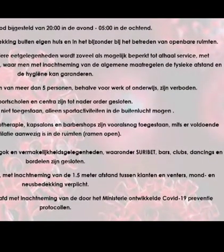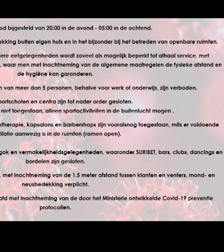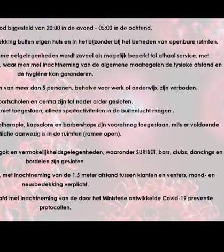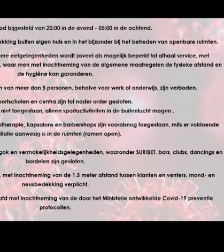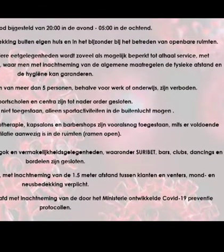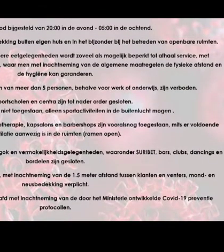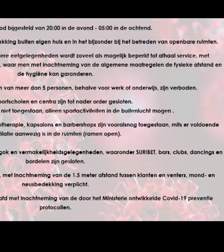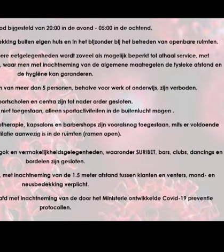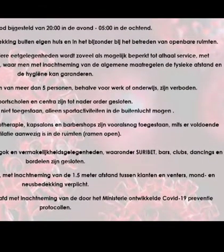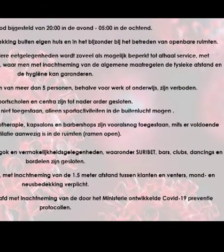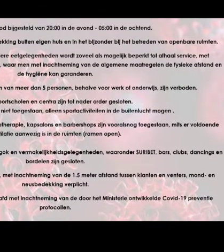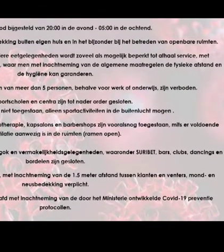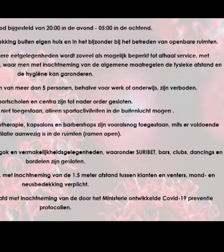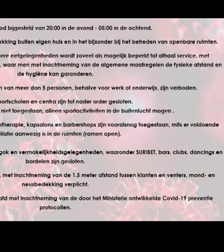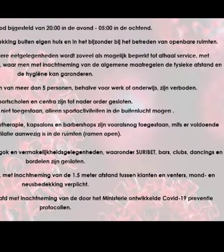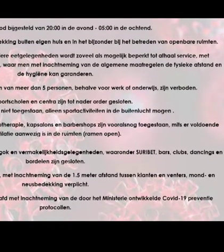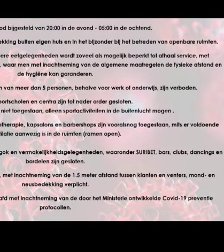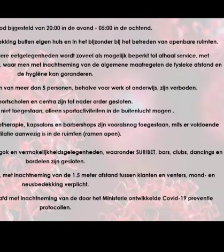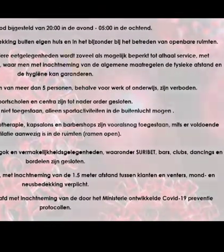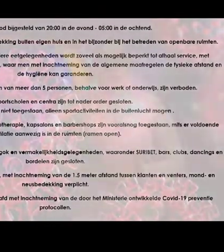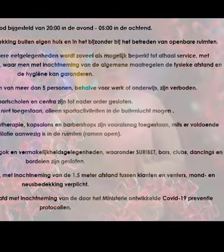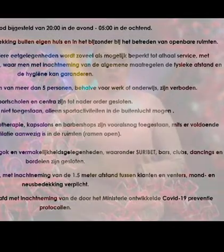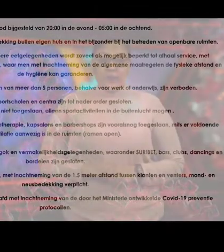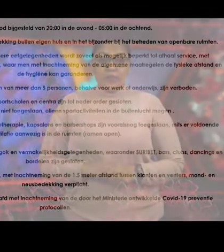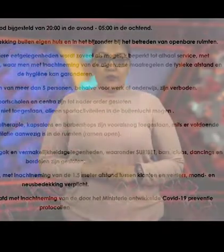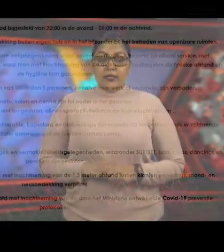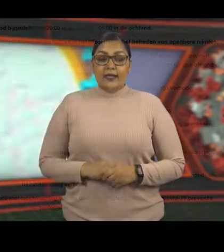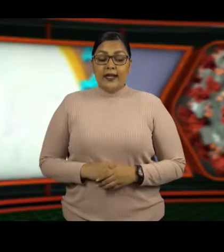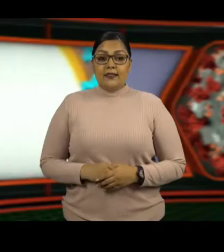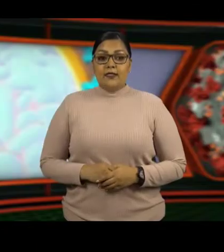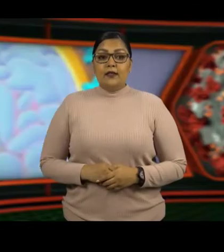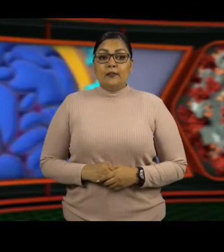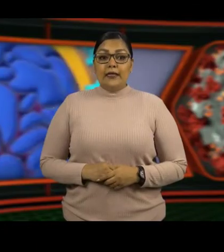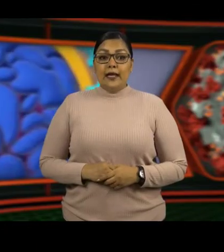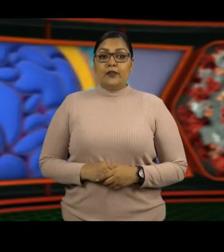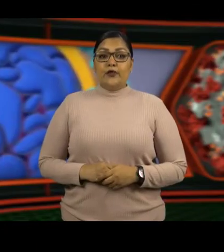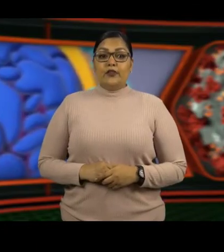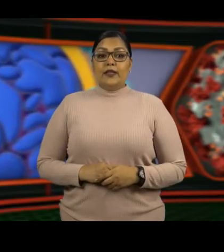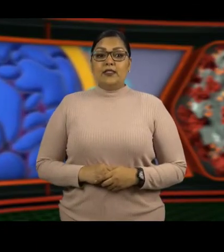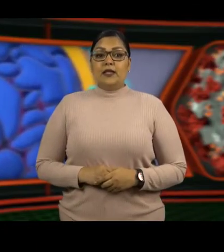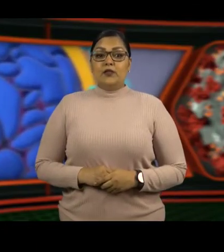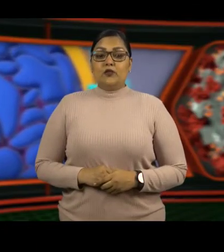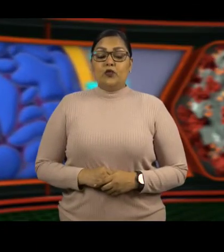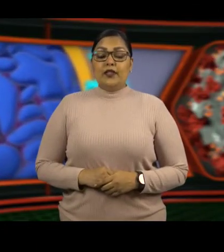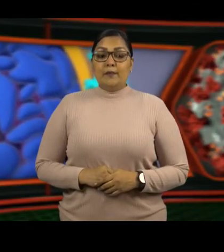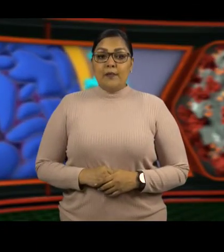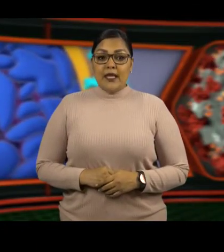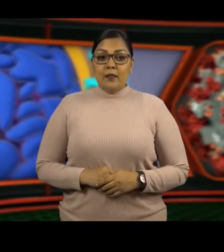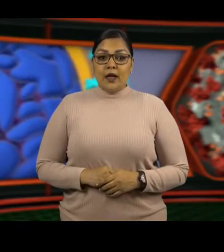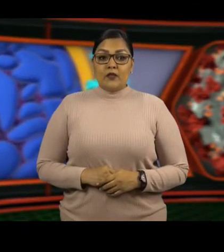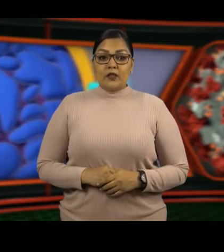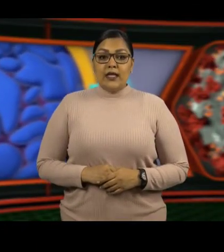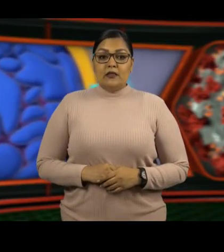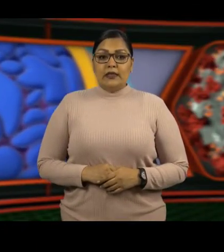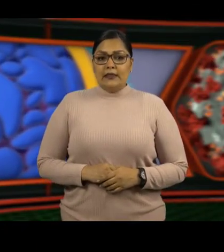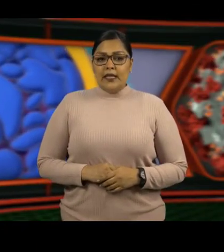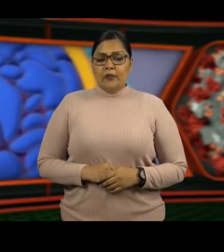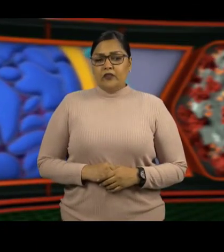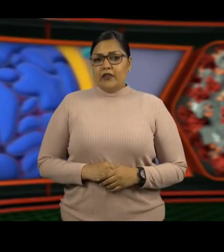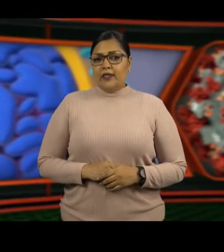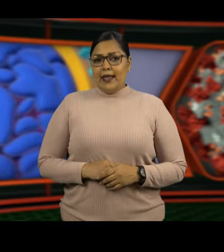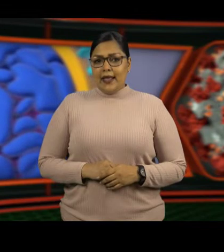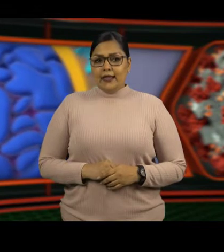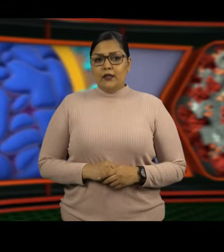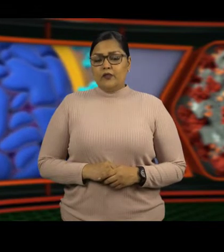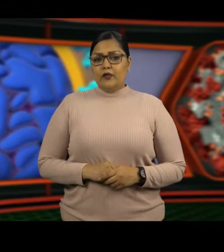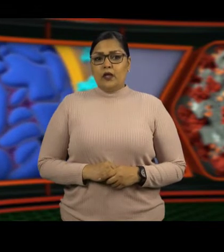wordt beperkt voortgezet. In zijn toespraak tot de natie benadrukte president Santokki meermaals dat het